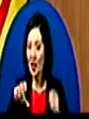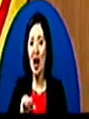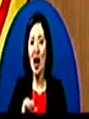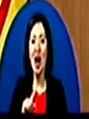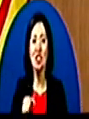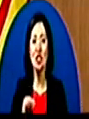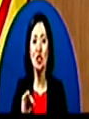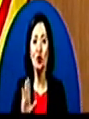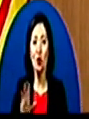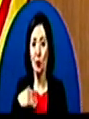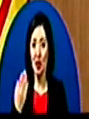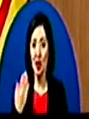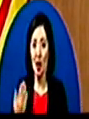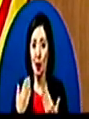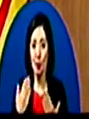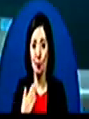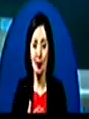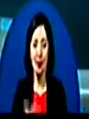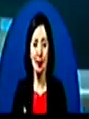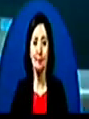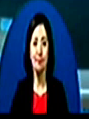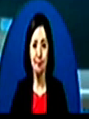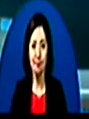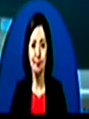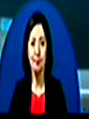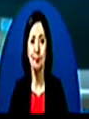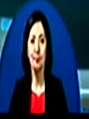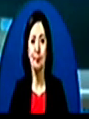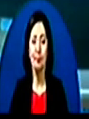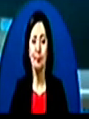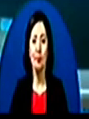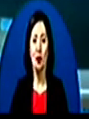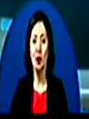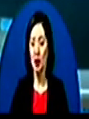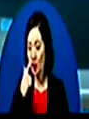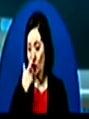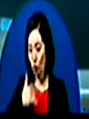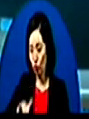Бүгд нарийн хэтрад улсын батлан хамгаалалтын